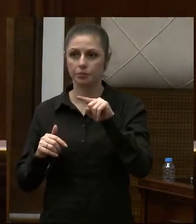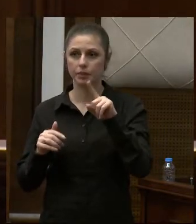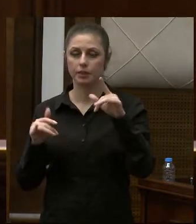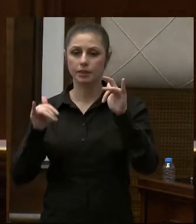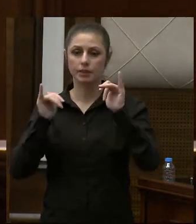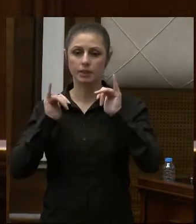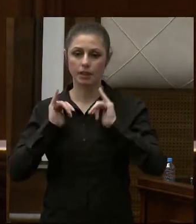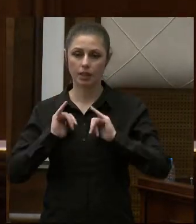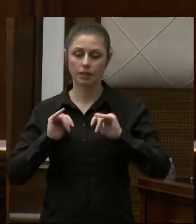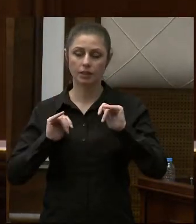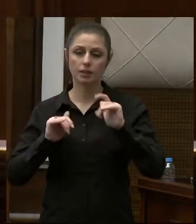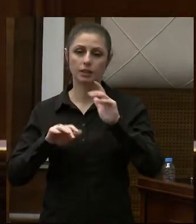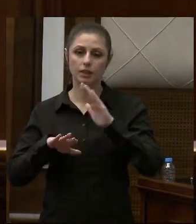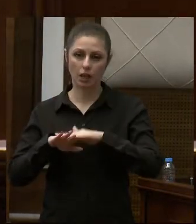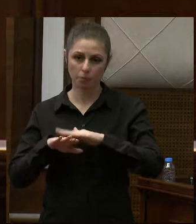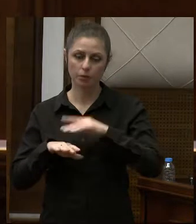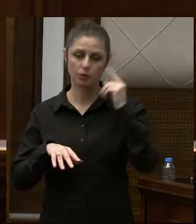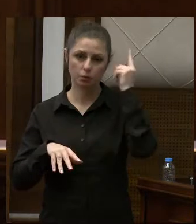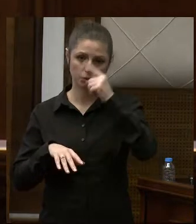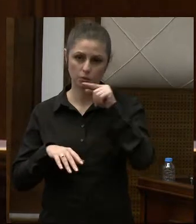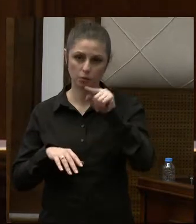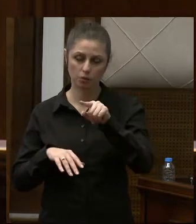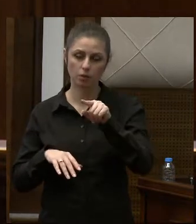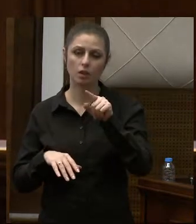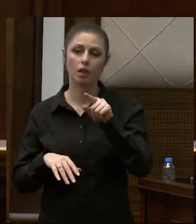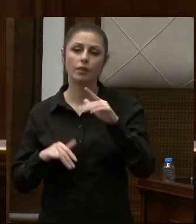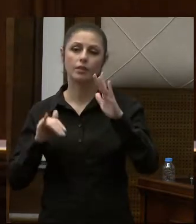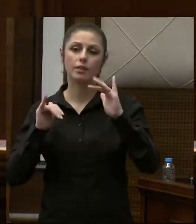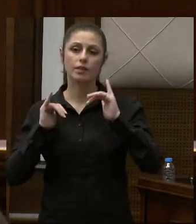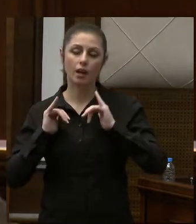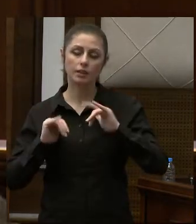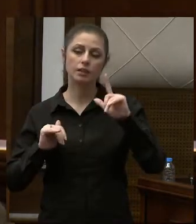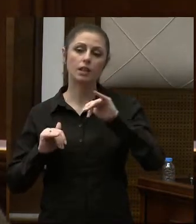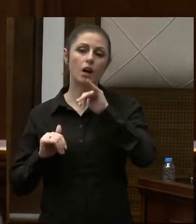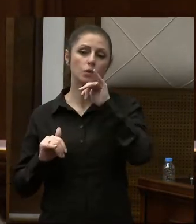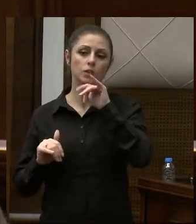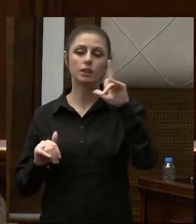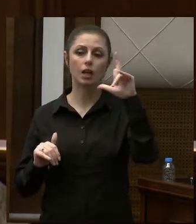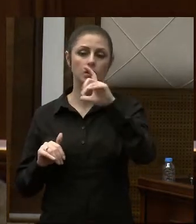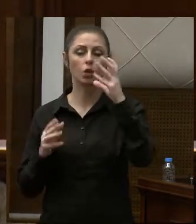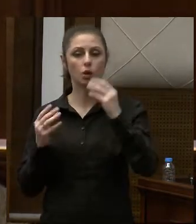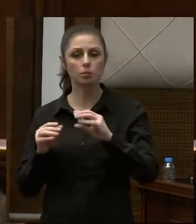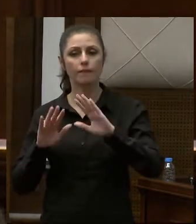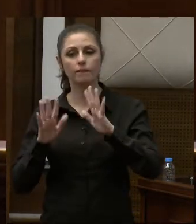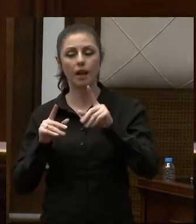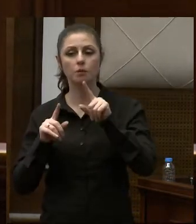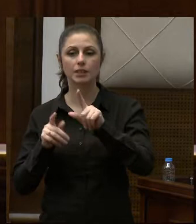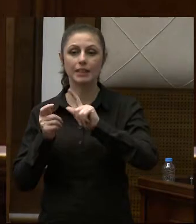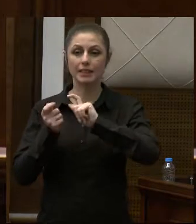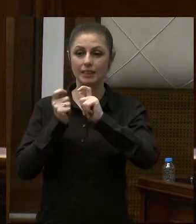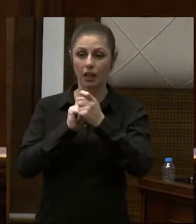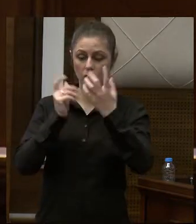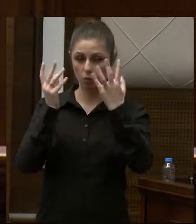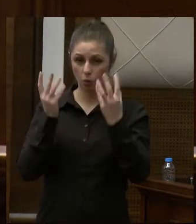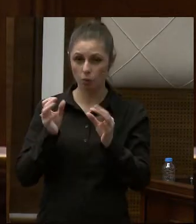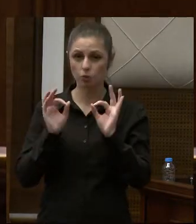tatil yaptığından dolayı tatilin Ağustos ayında olmasını veya herhangi bir değişiklik olması